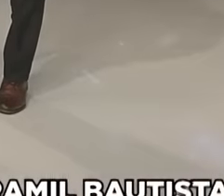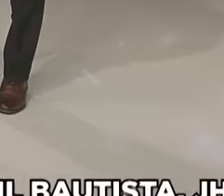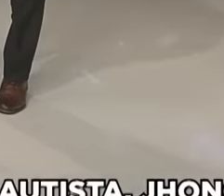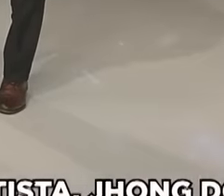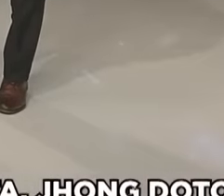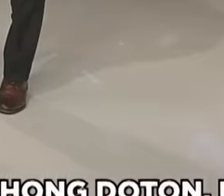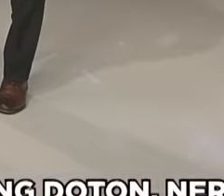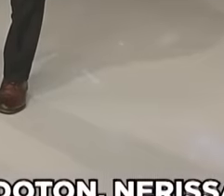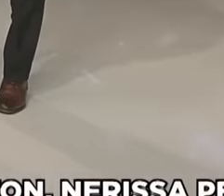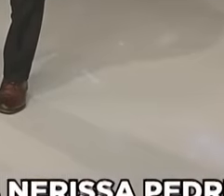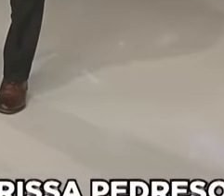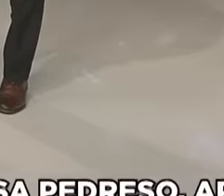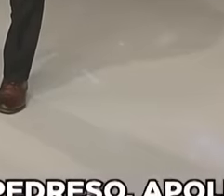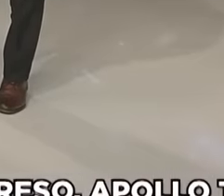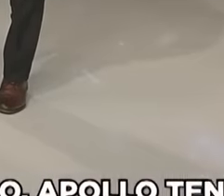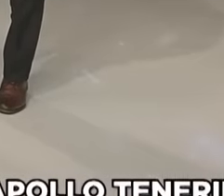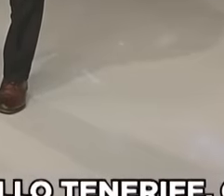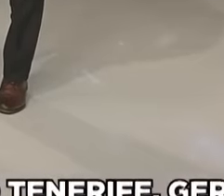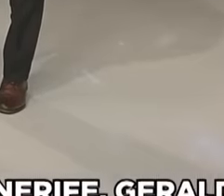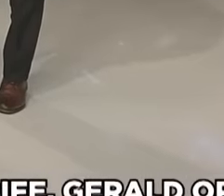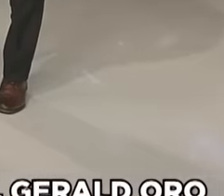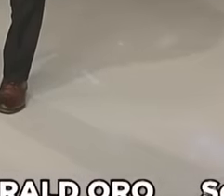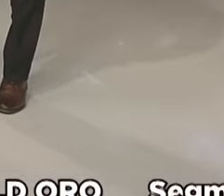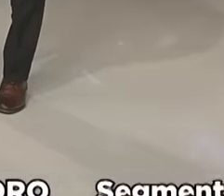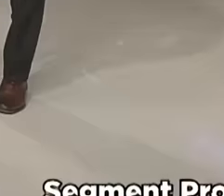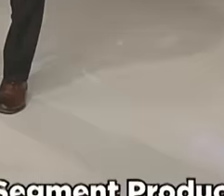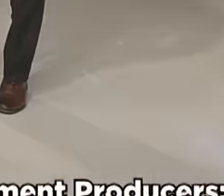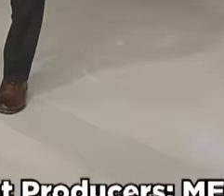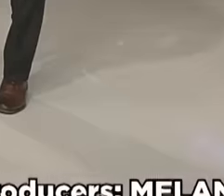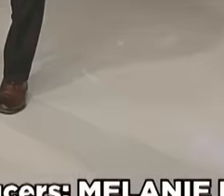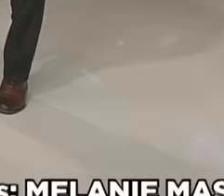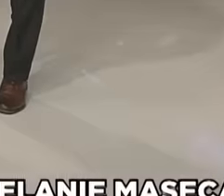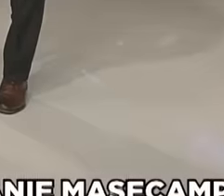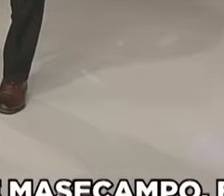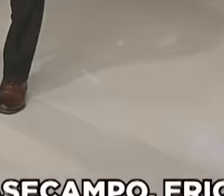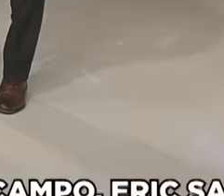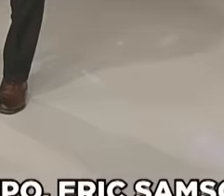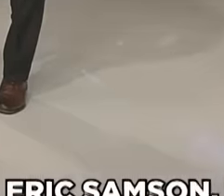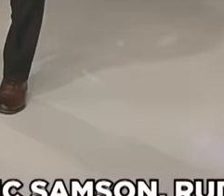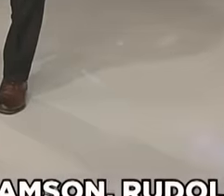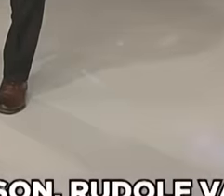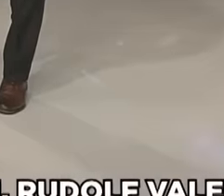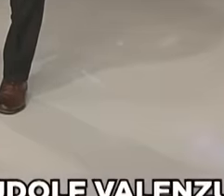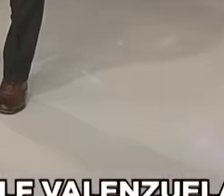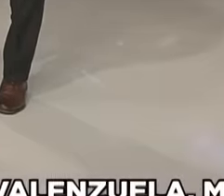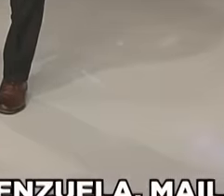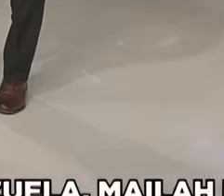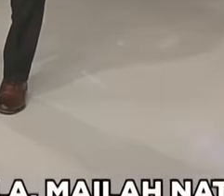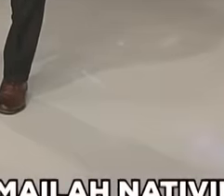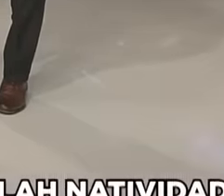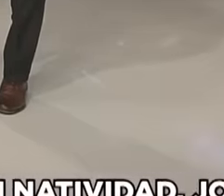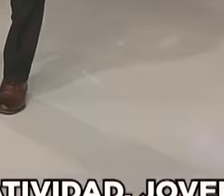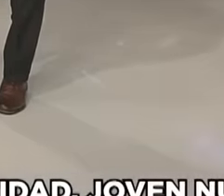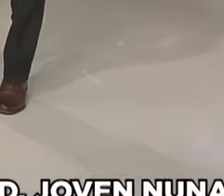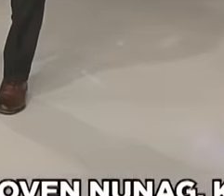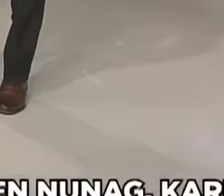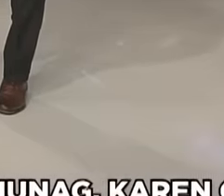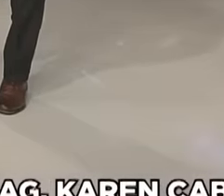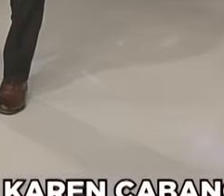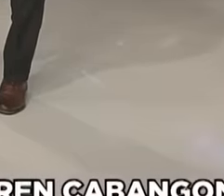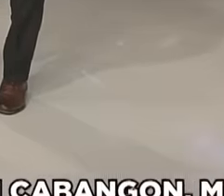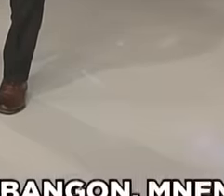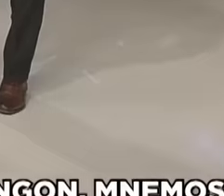Happy birthday. Thank you, Gary. Basta may pizza. Maligayang bati. Oh, ganda. Pizza lang,